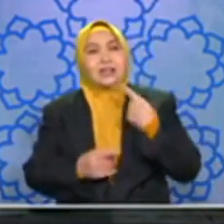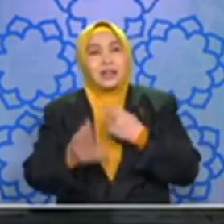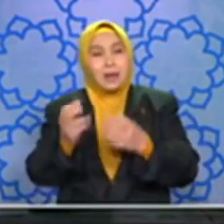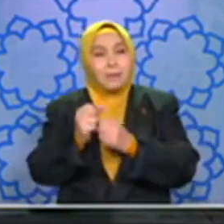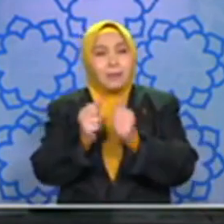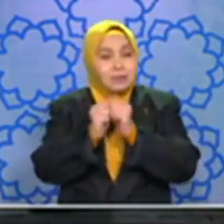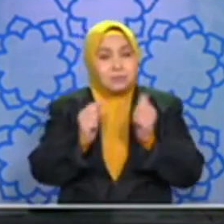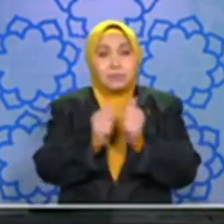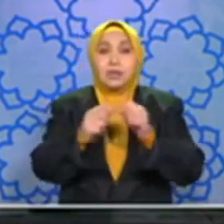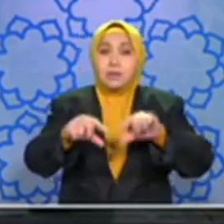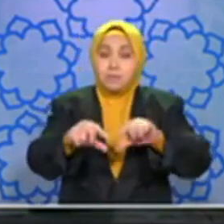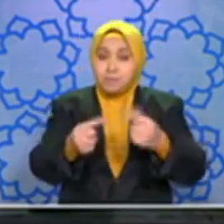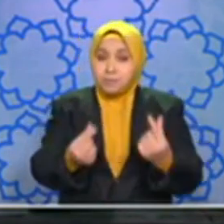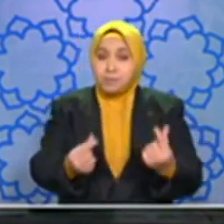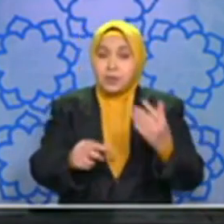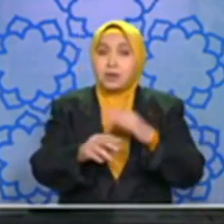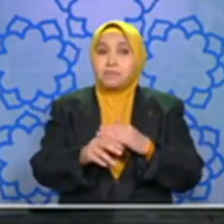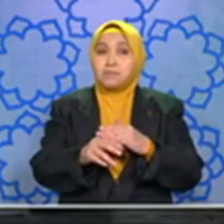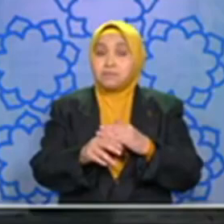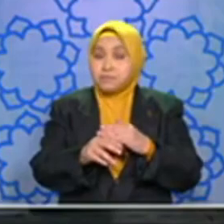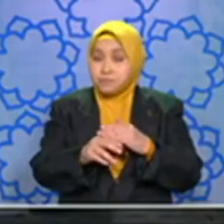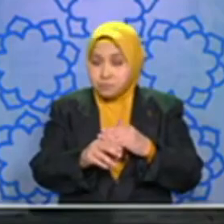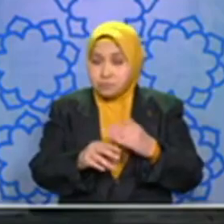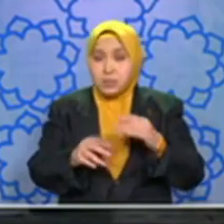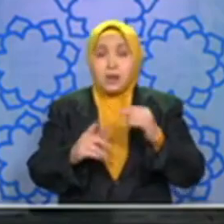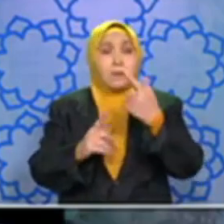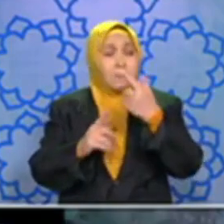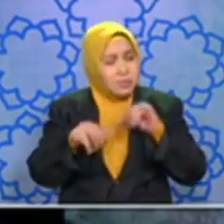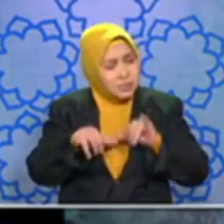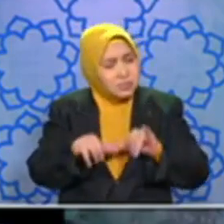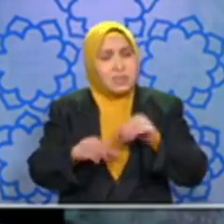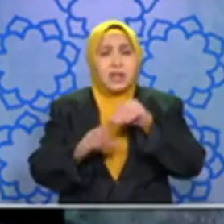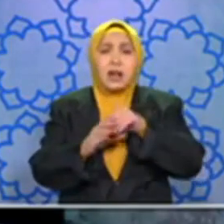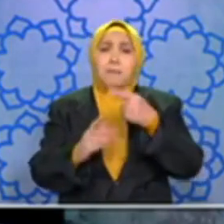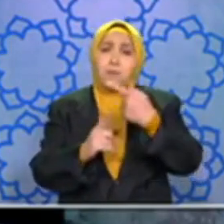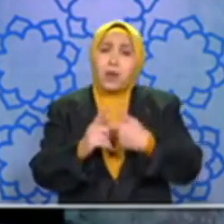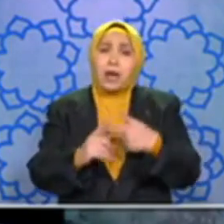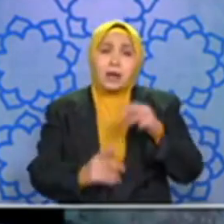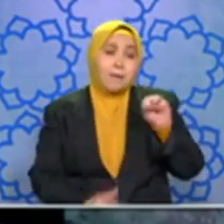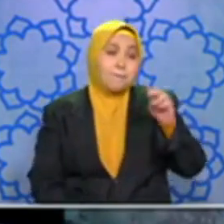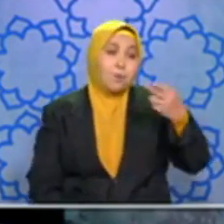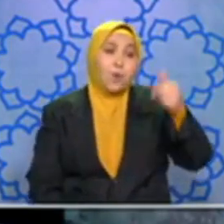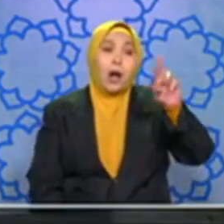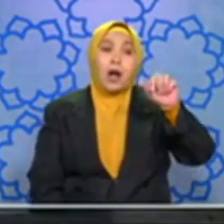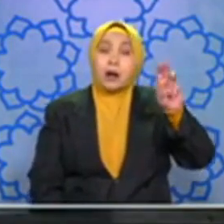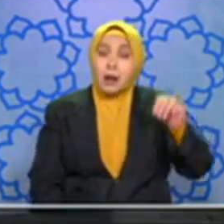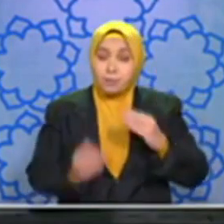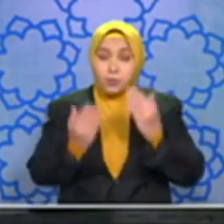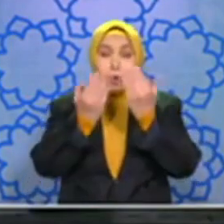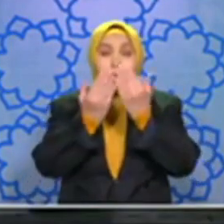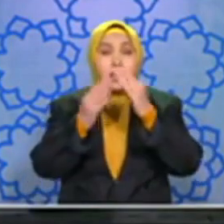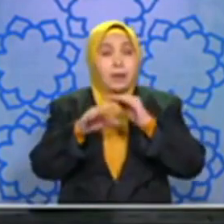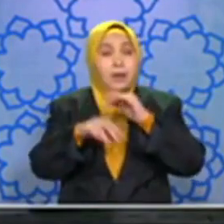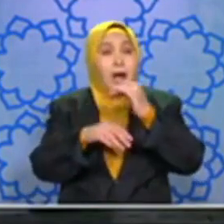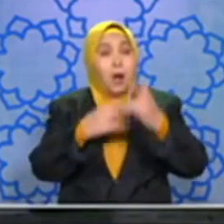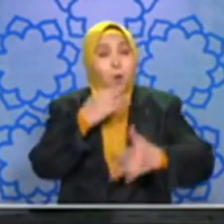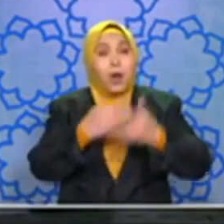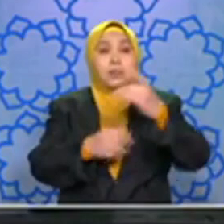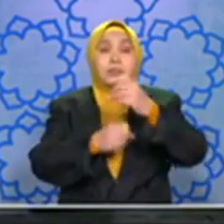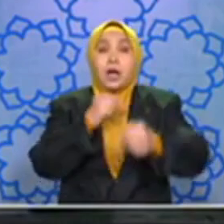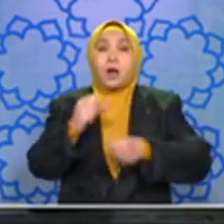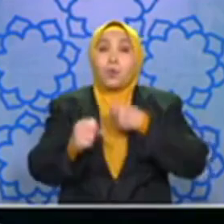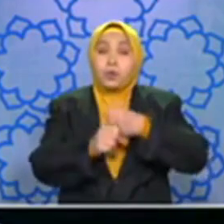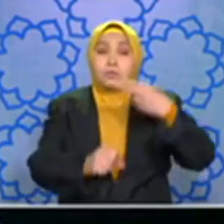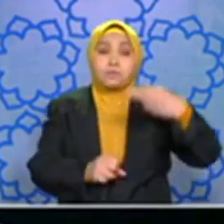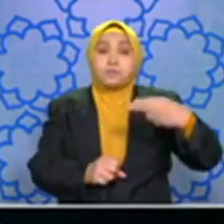dengan Al-Quran pada kita masih lagi di bulan Muharram Ustaz ya. Ya, kita doakan agar awal tahun hijrah kita ini